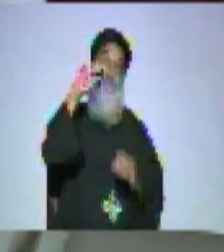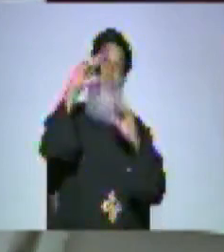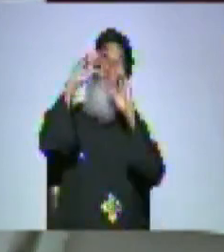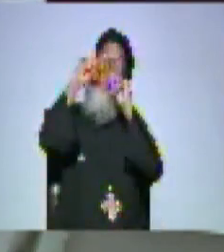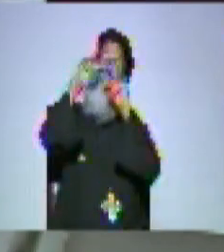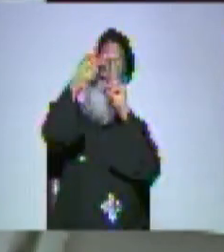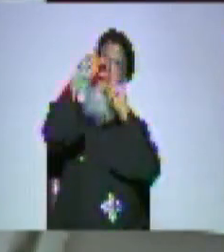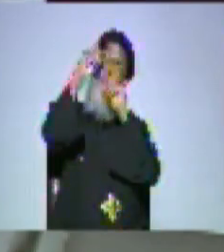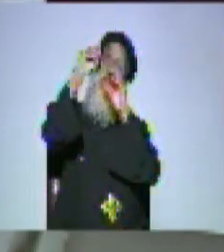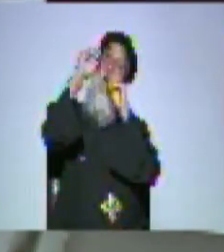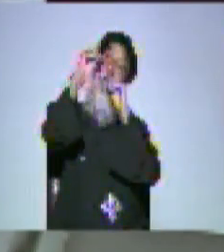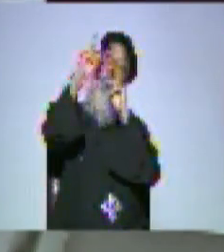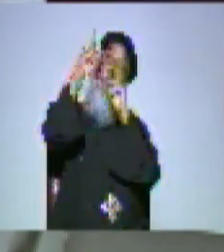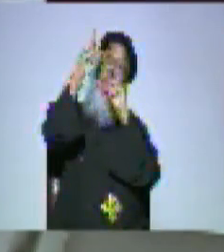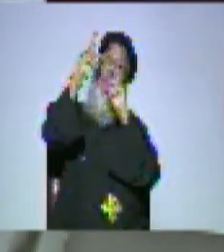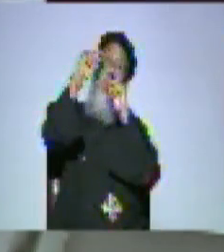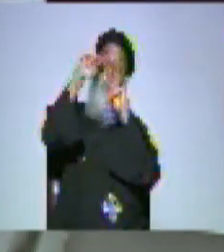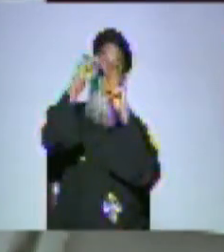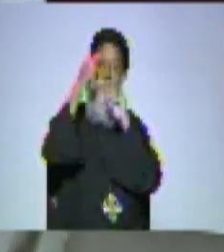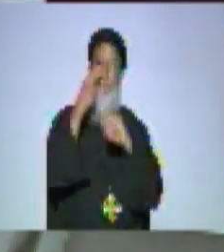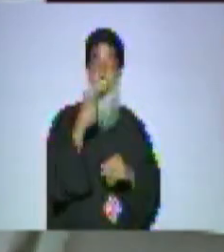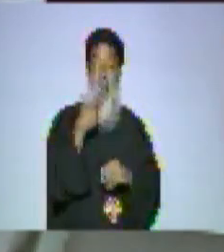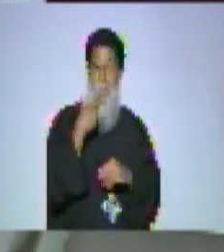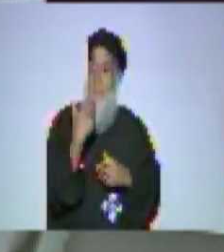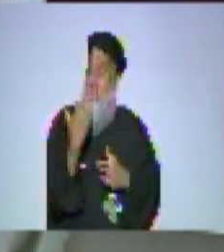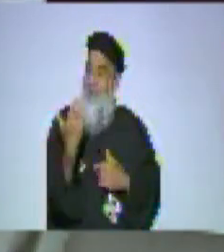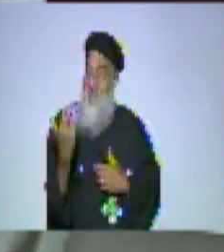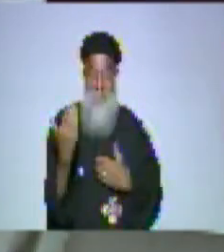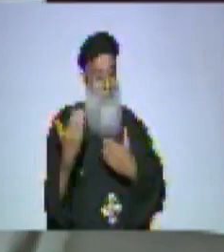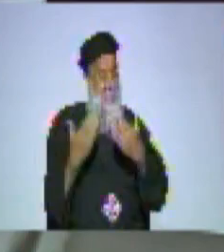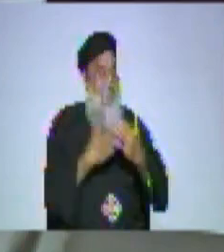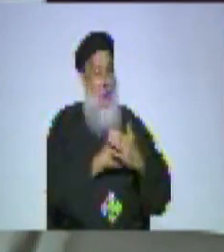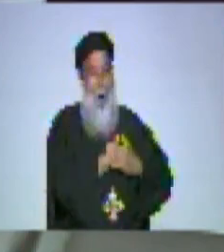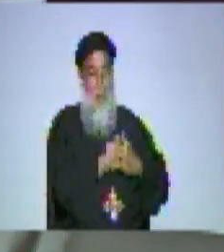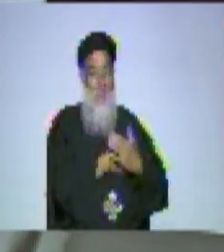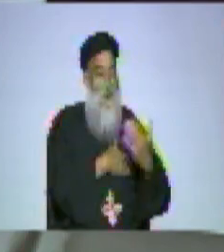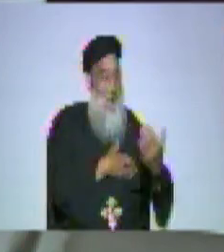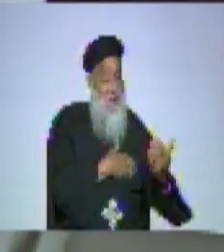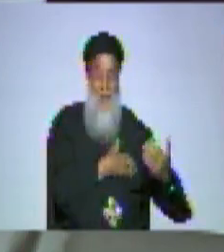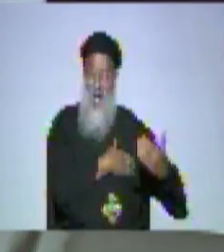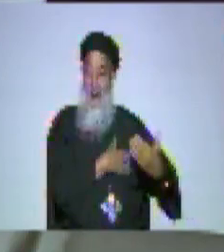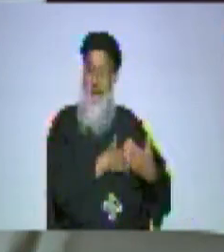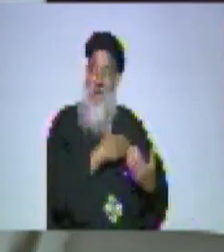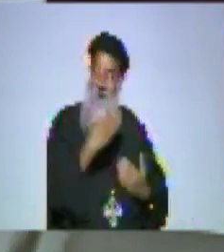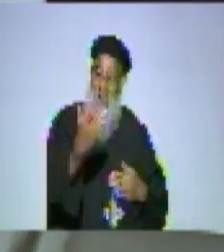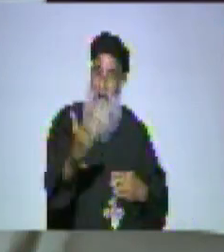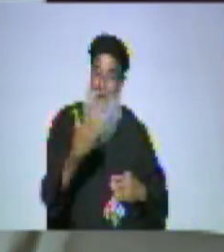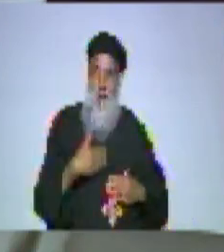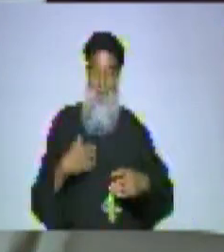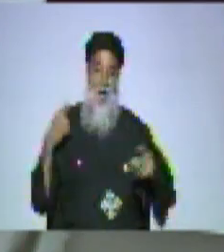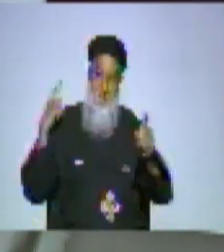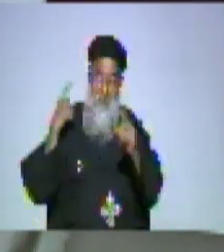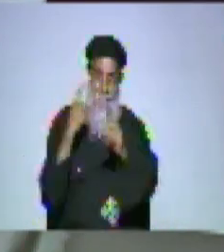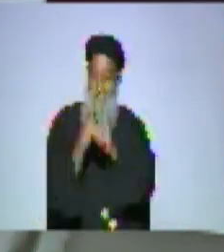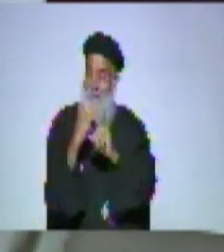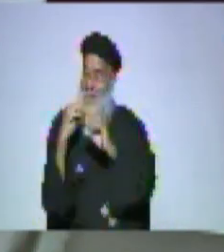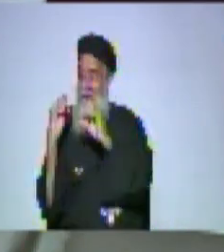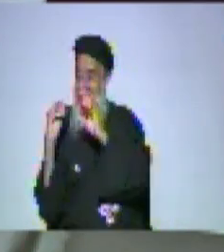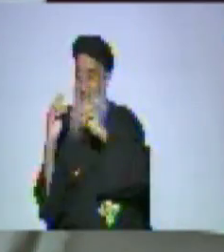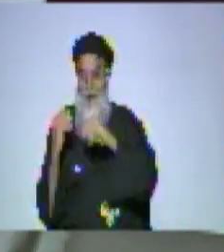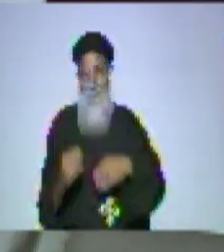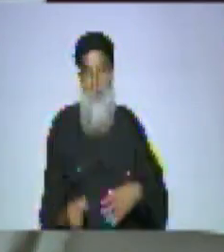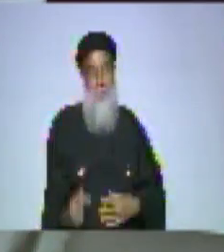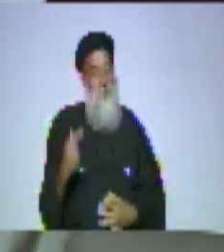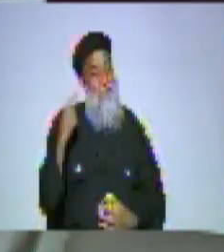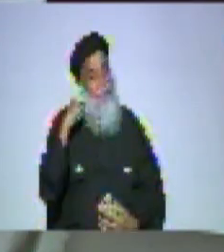معه يعني انا بحب شخص احب اتكلم معاه واحب اقابله واسمع